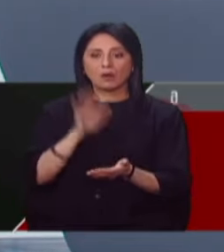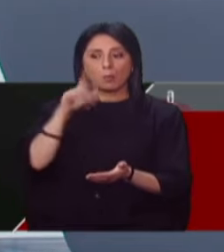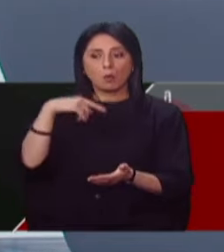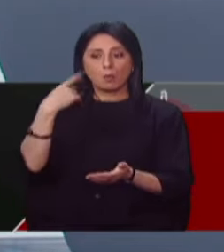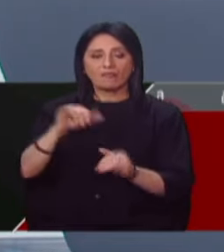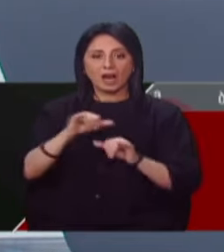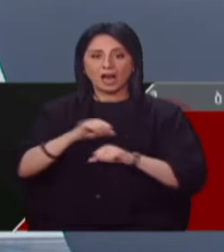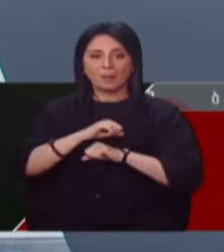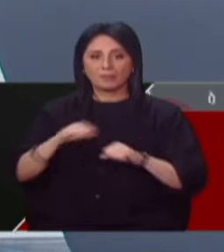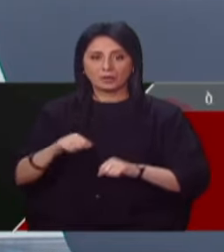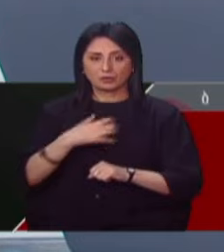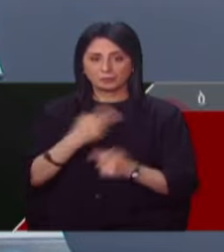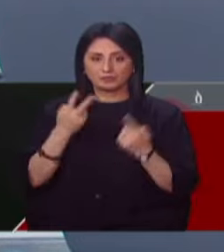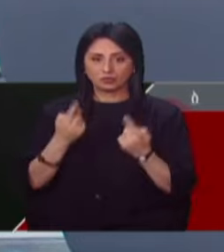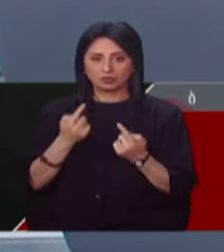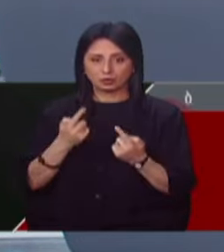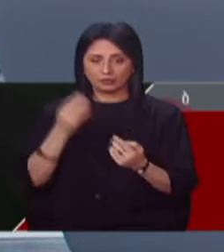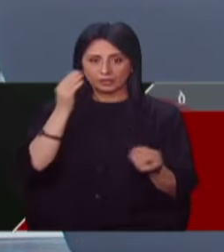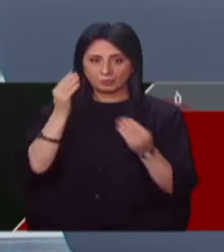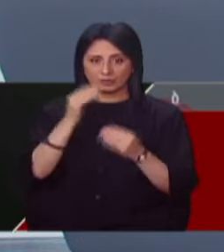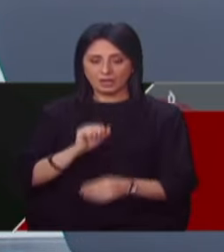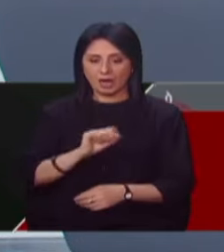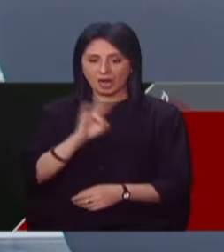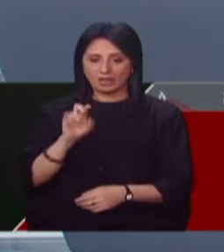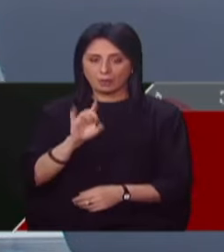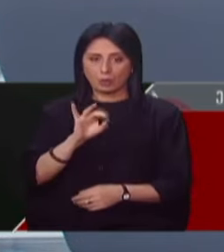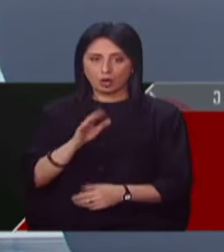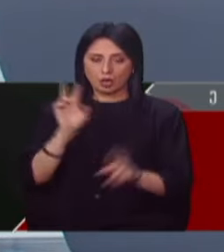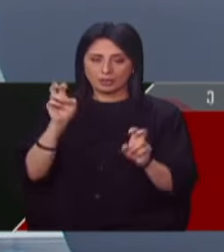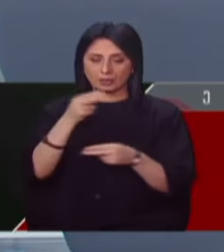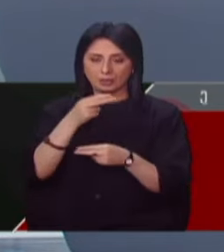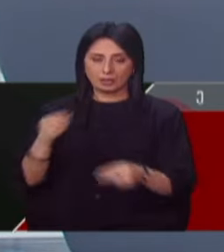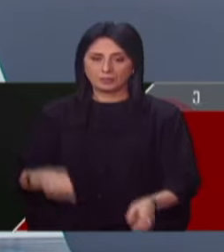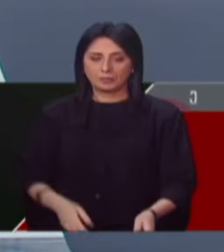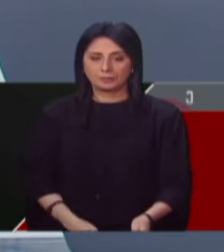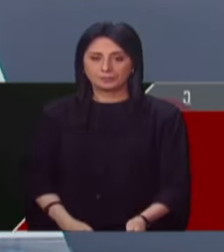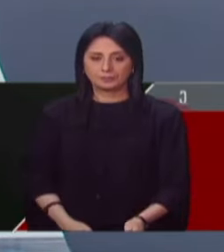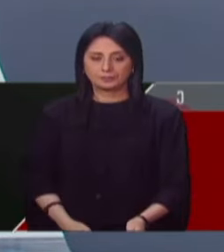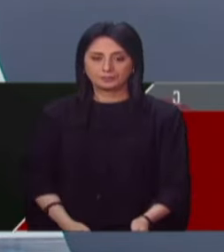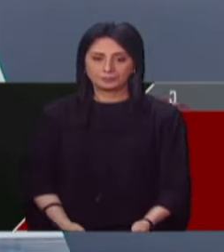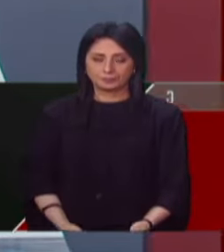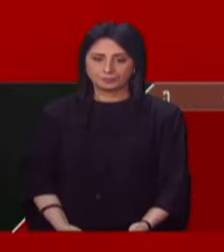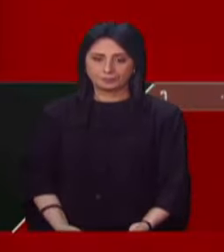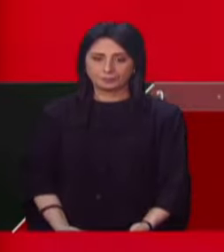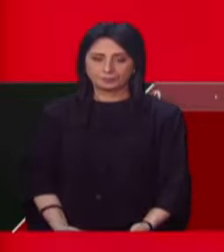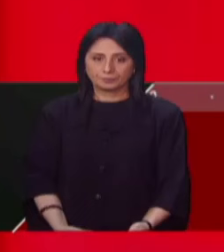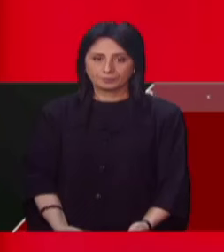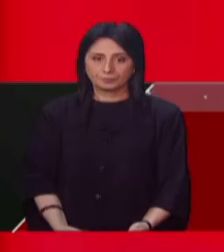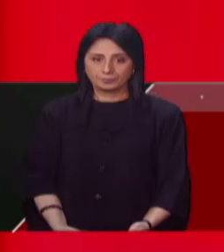მომავალი გაფართოების მნიშვნელობაზე მსჯელობენ. ანა ბროლაძე განაცხობს თემას მომის ეთერში.